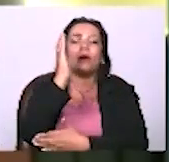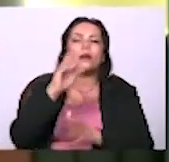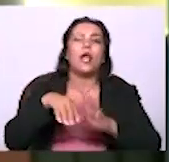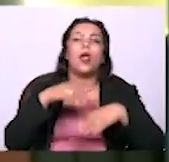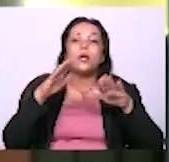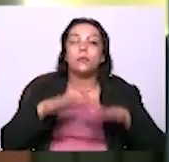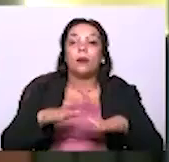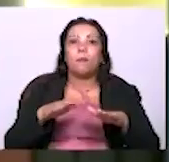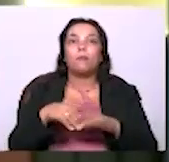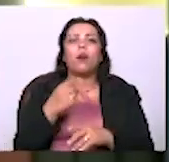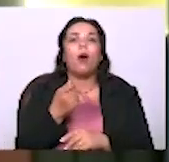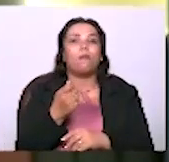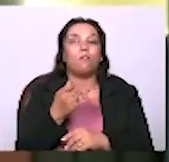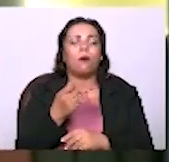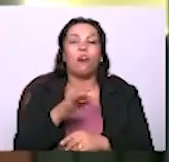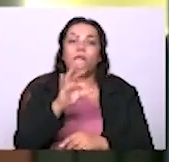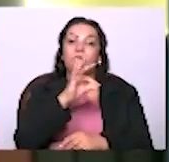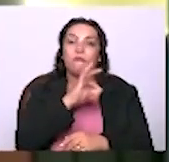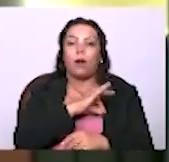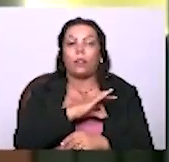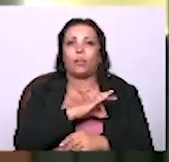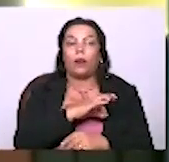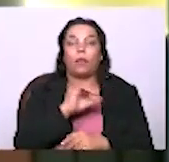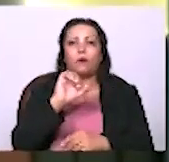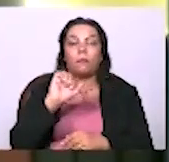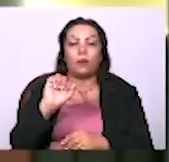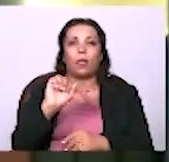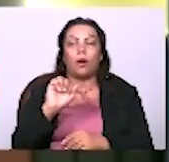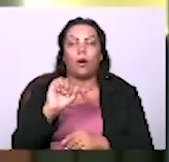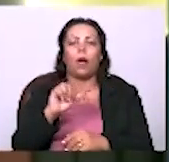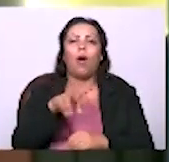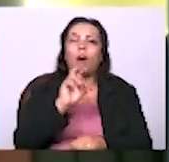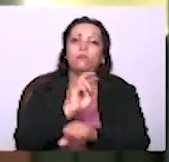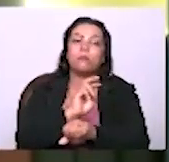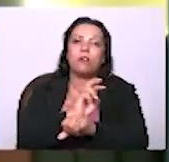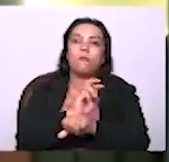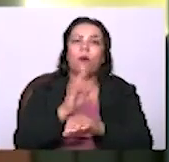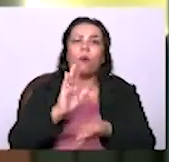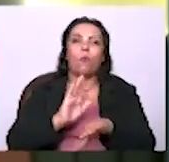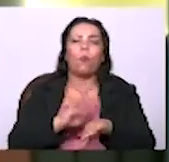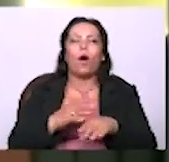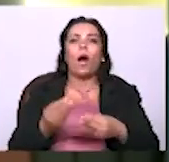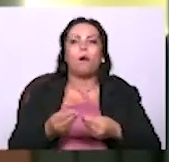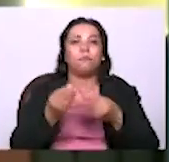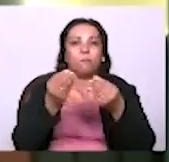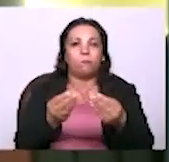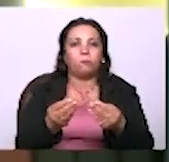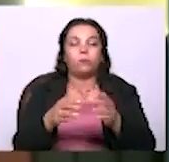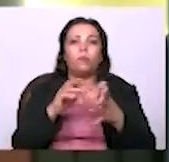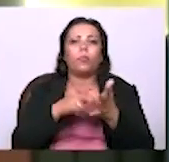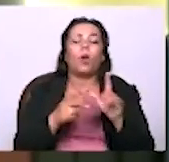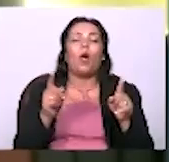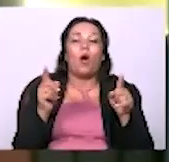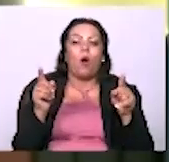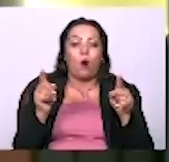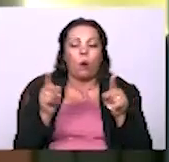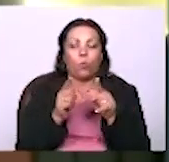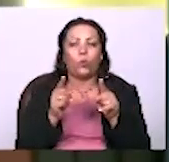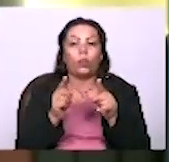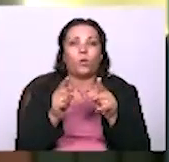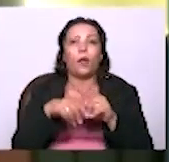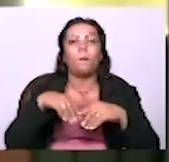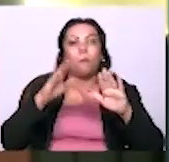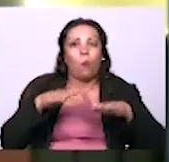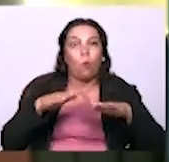ثبتت اسعار الفائده بالنسبه للاقتراض والاقراض عند الحدود